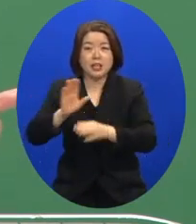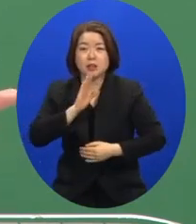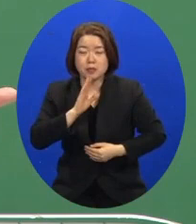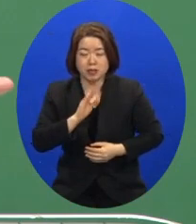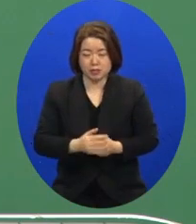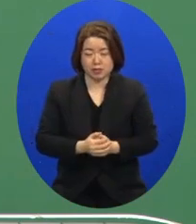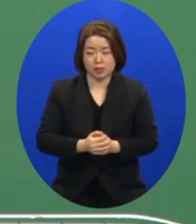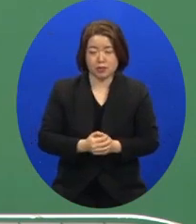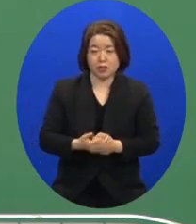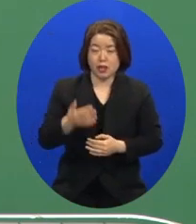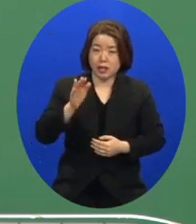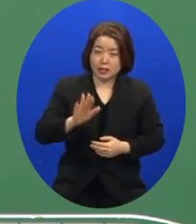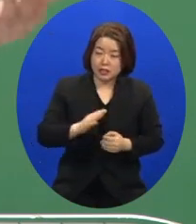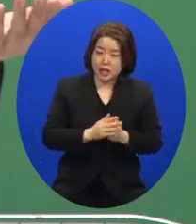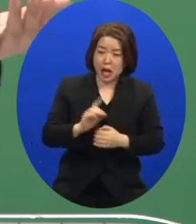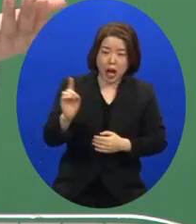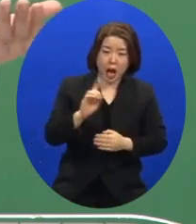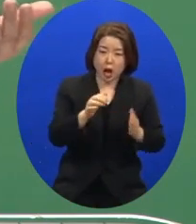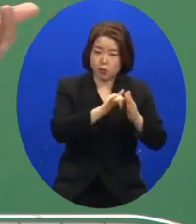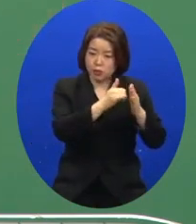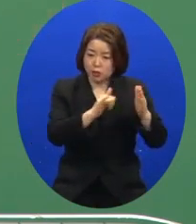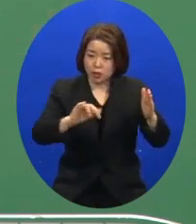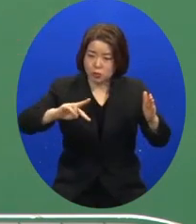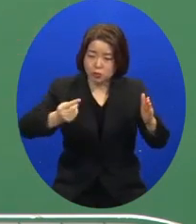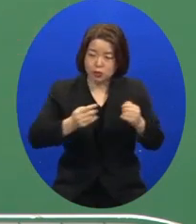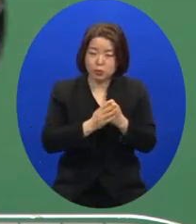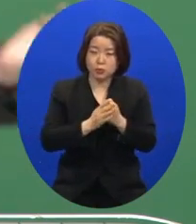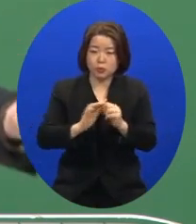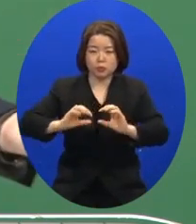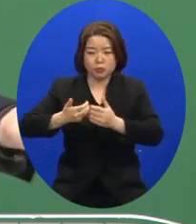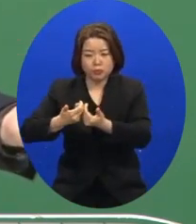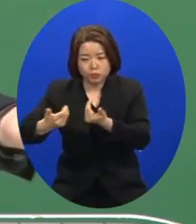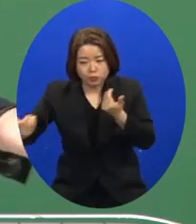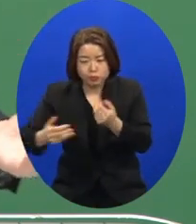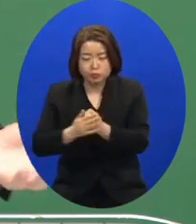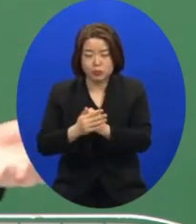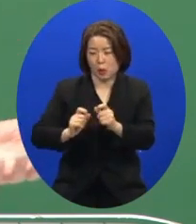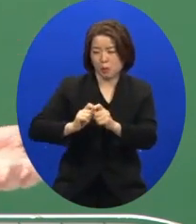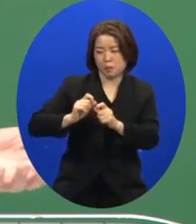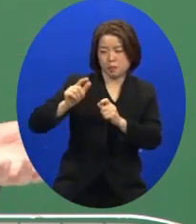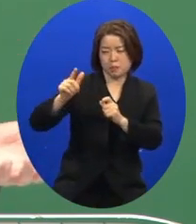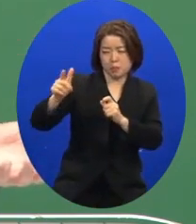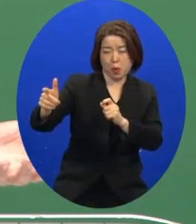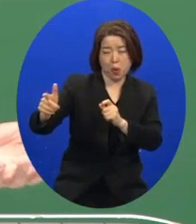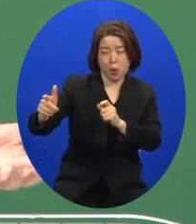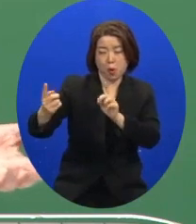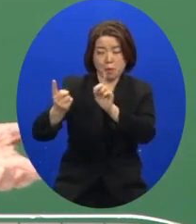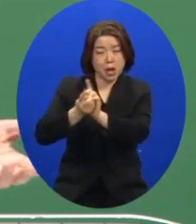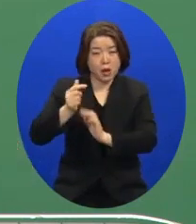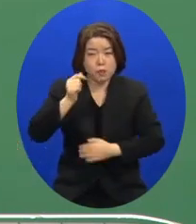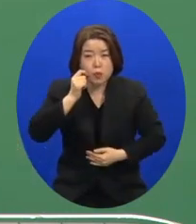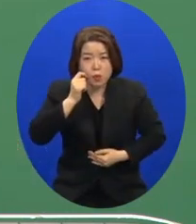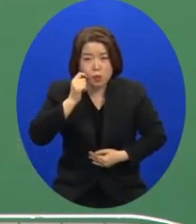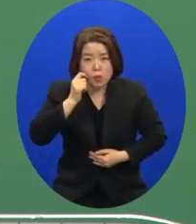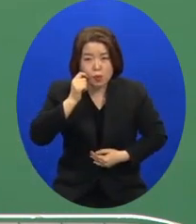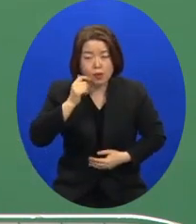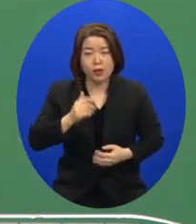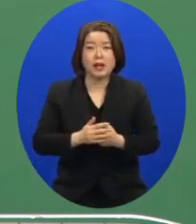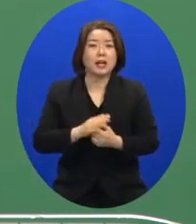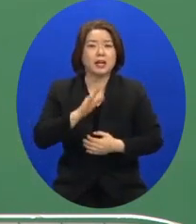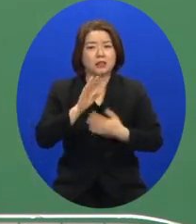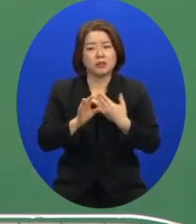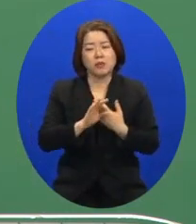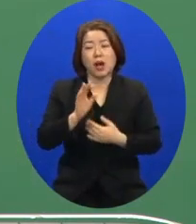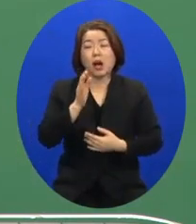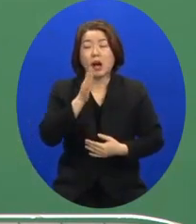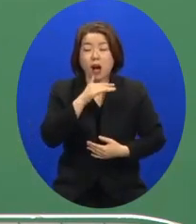가족이라도 그분이 세상을 떠났거나 또는 너무 멀리 있어서 만나지 못한다면, 그러면,